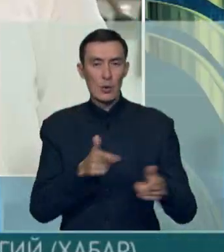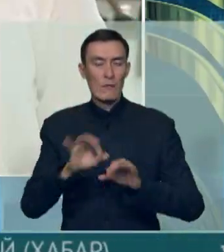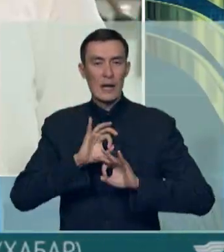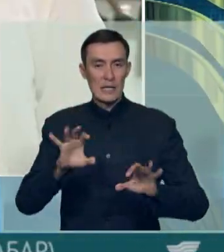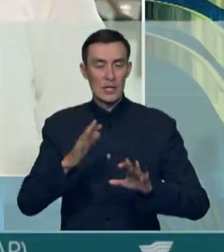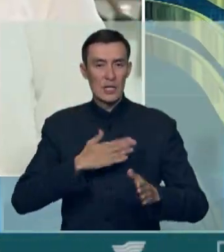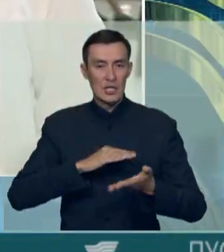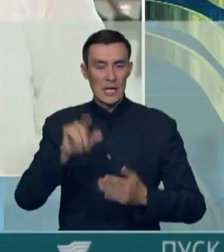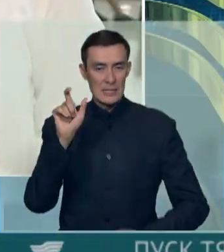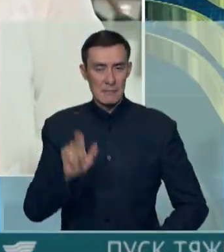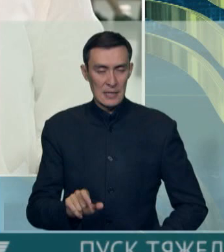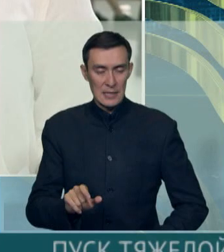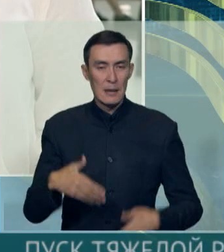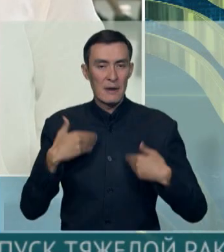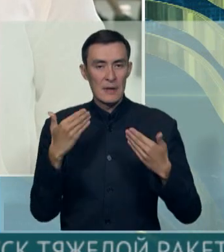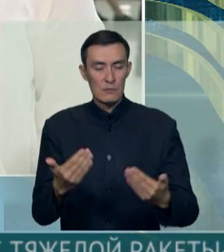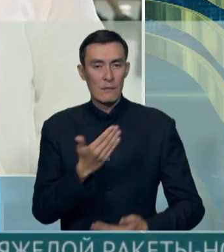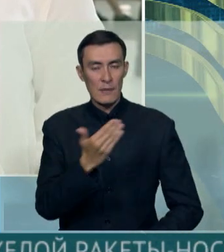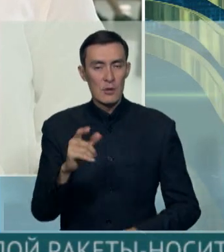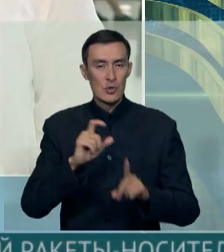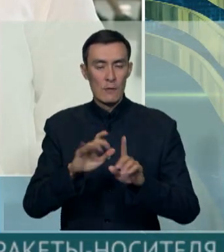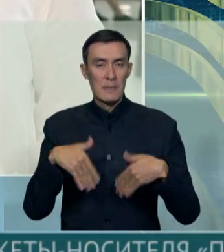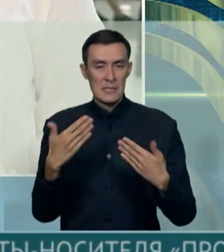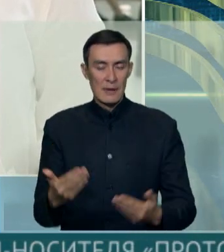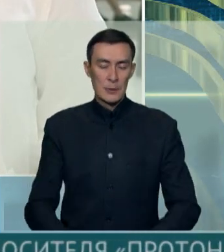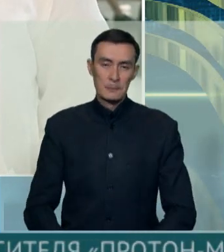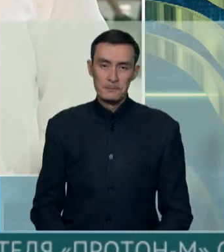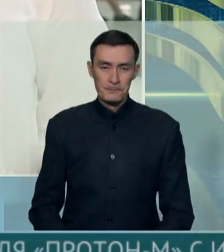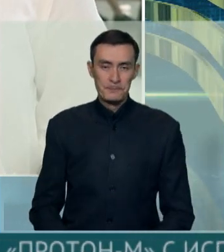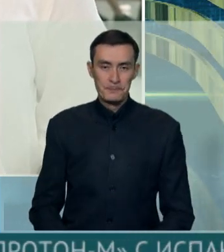поделиться Ирина Камышова. Ира, приветствую, тебе слово.